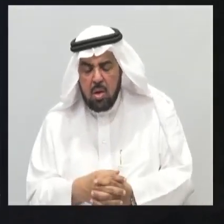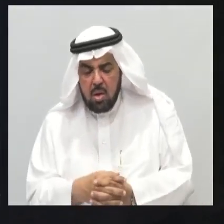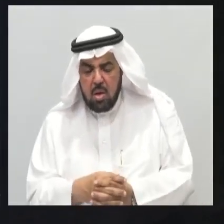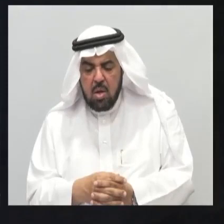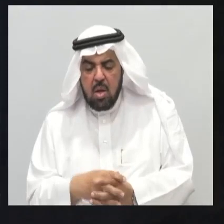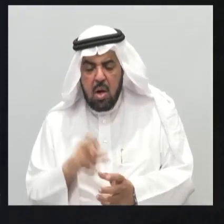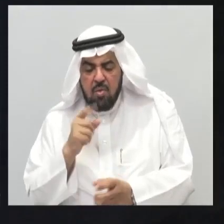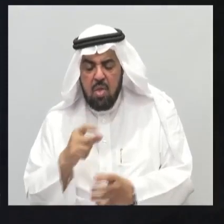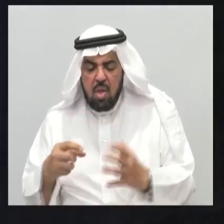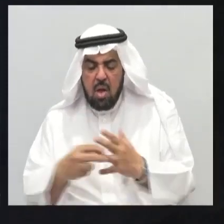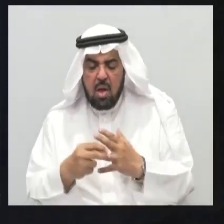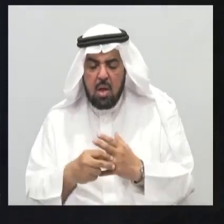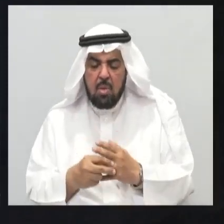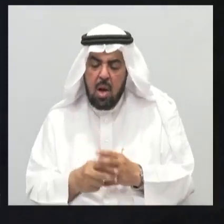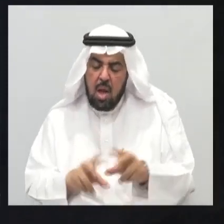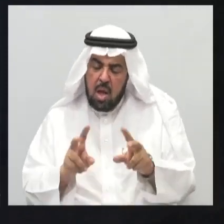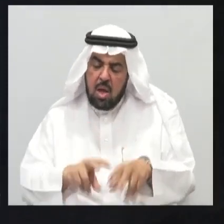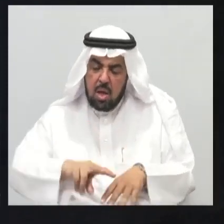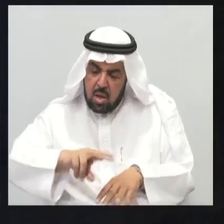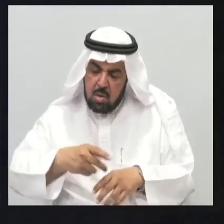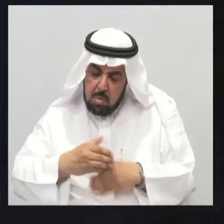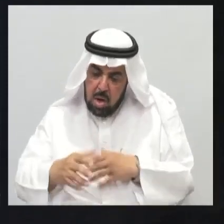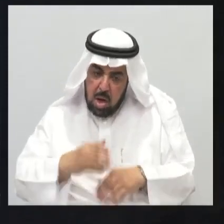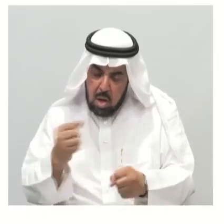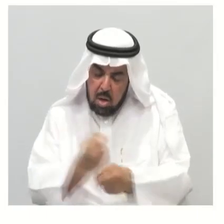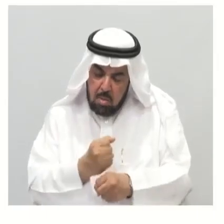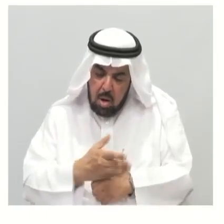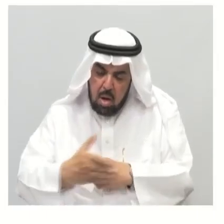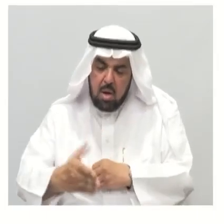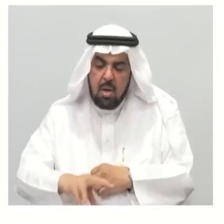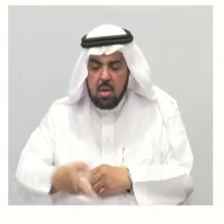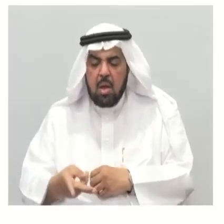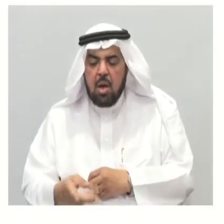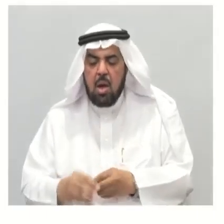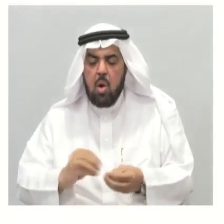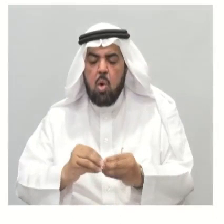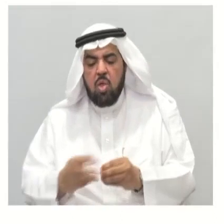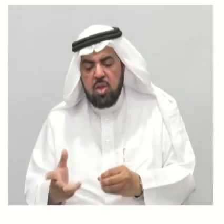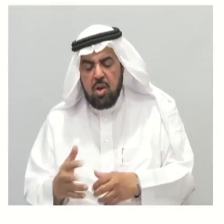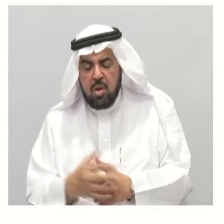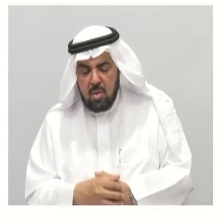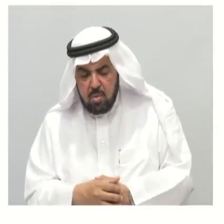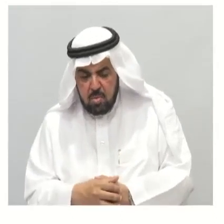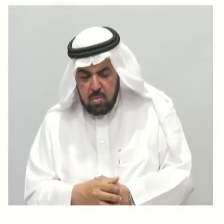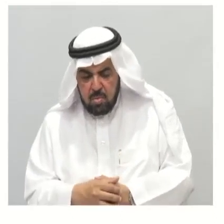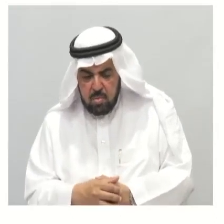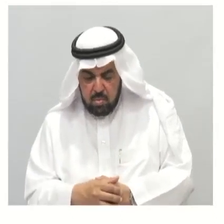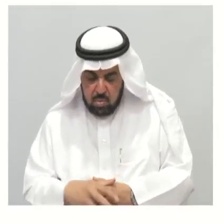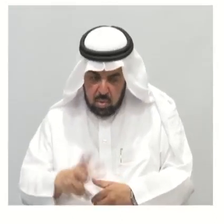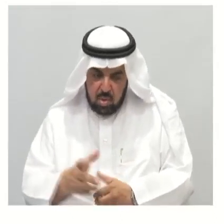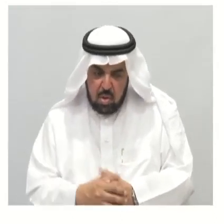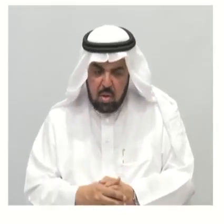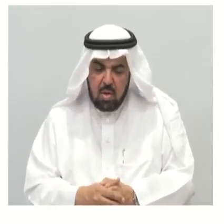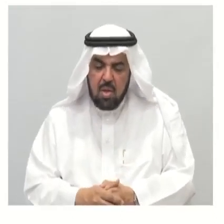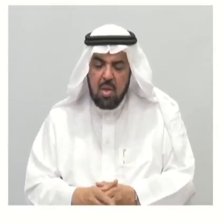الفضة، خاتم الفضة لا يبقى كما هو بعد فترة من الزمن، إنما يتغير إلى هذا اللون. تغير لون